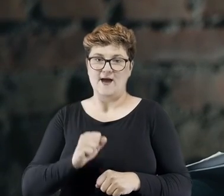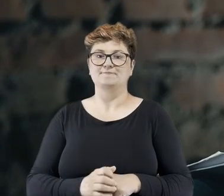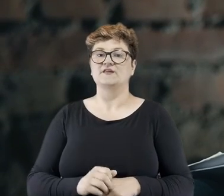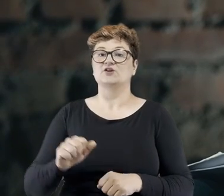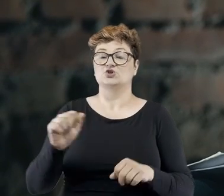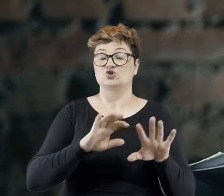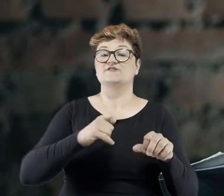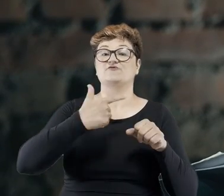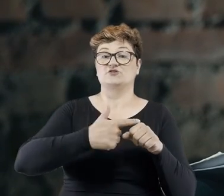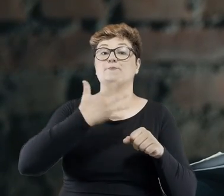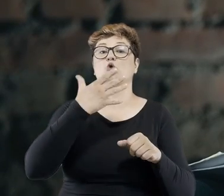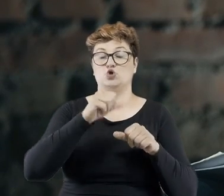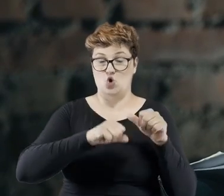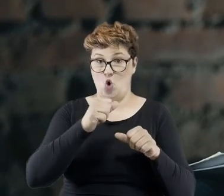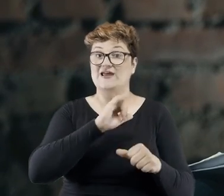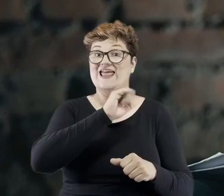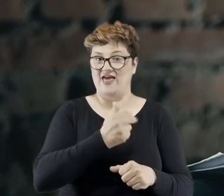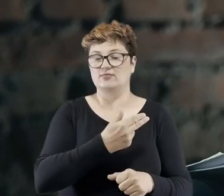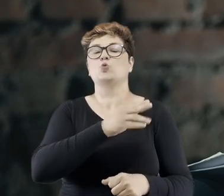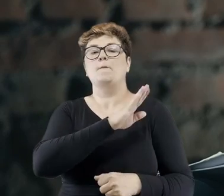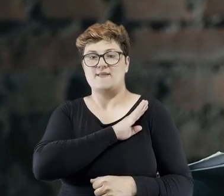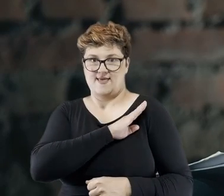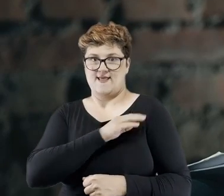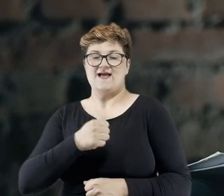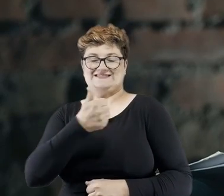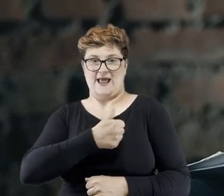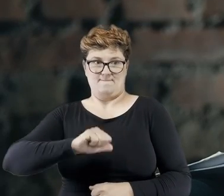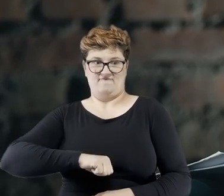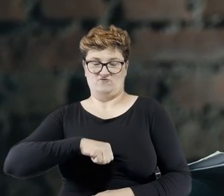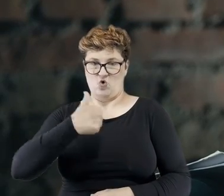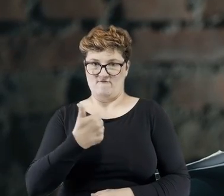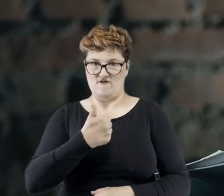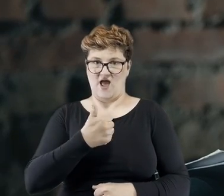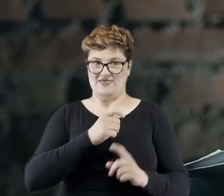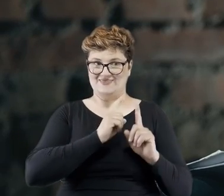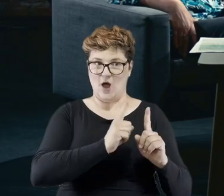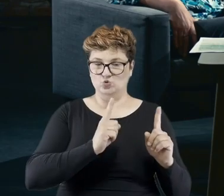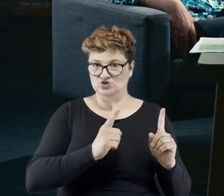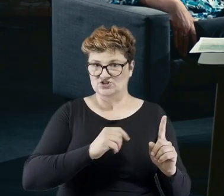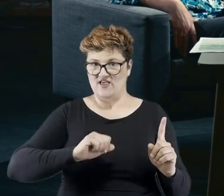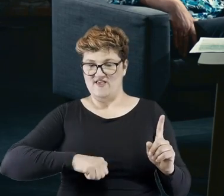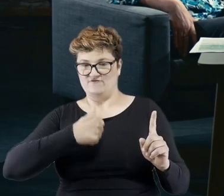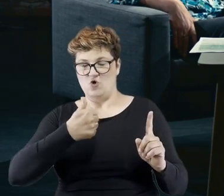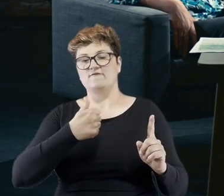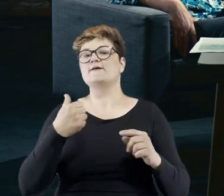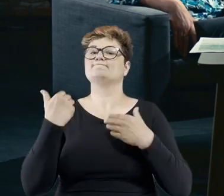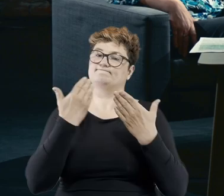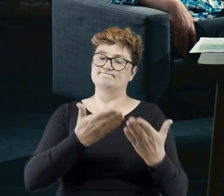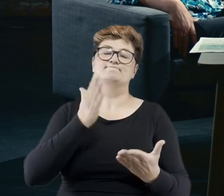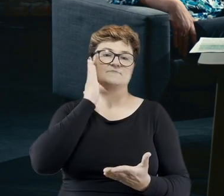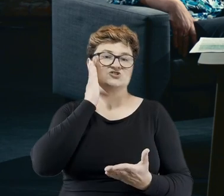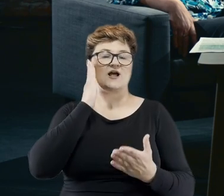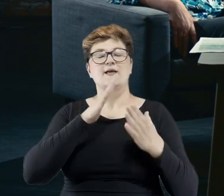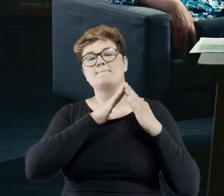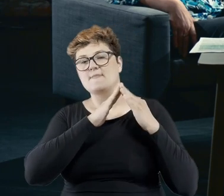1925 roku Jan Panieński umiera i ona zostaje sama jako wdowa po nauczycielu. Dostaje mieszkanie